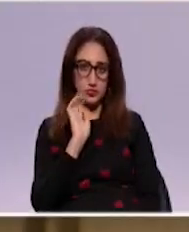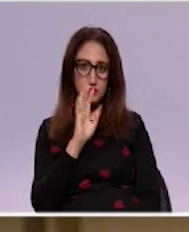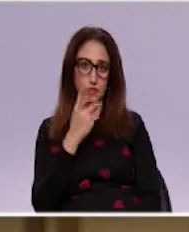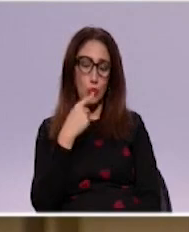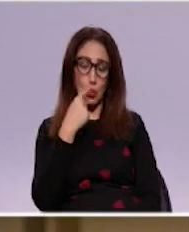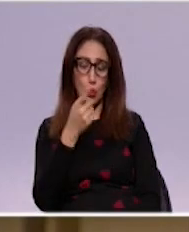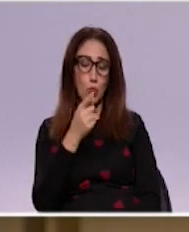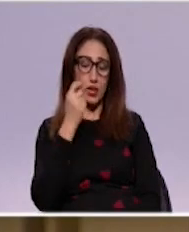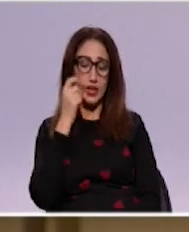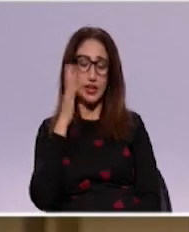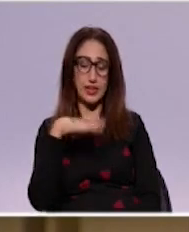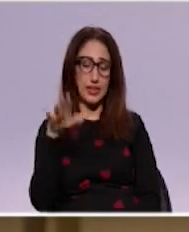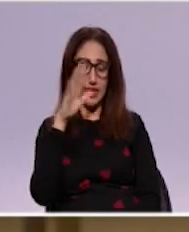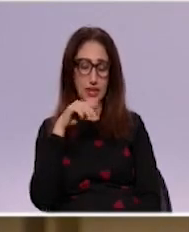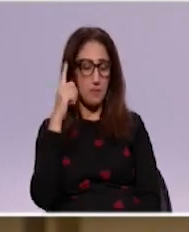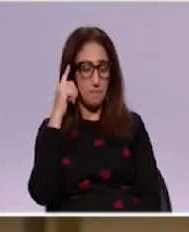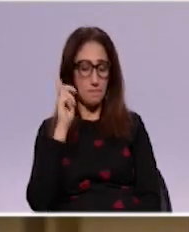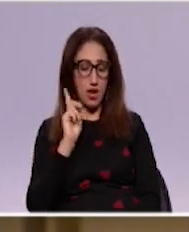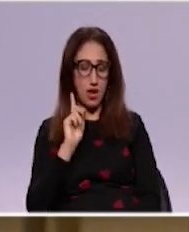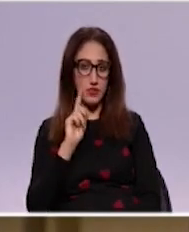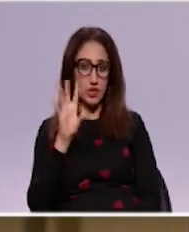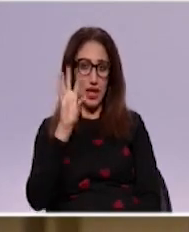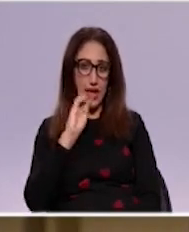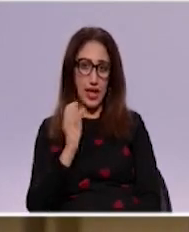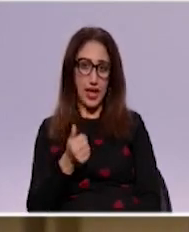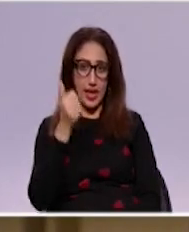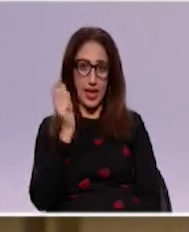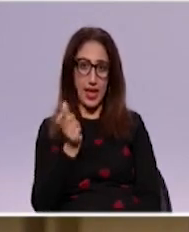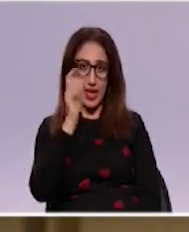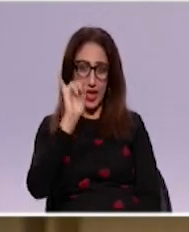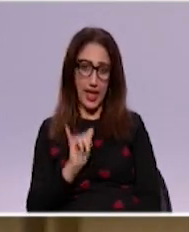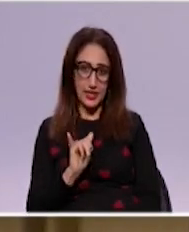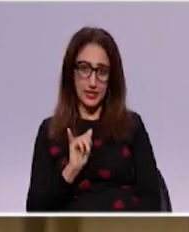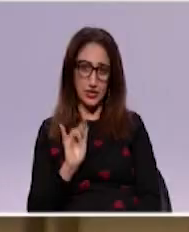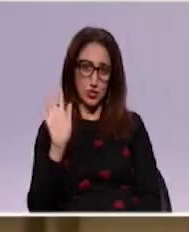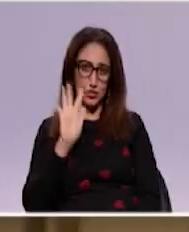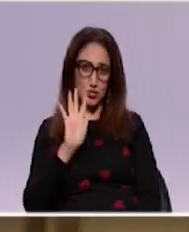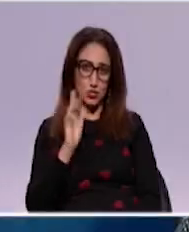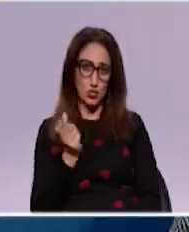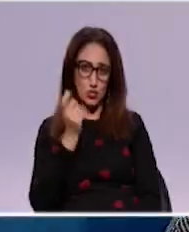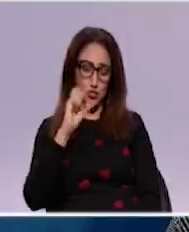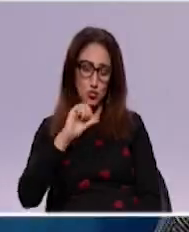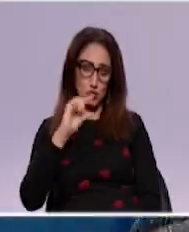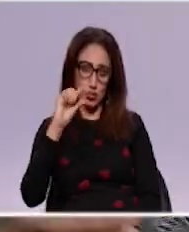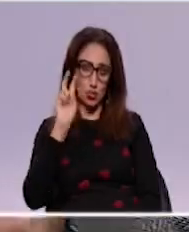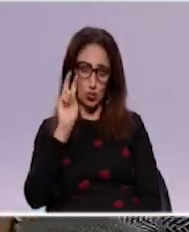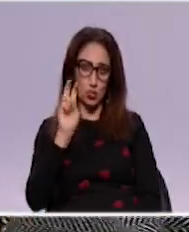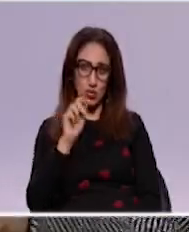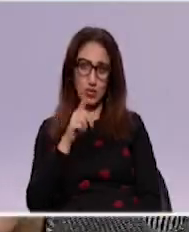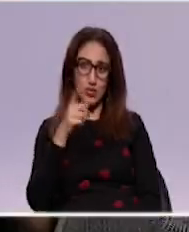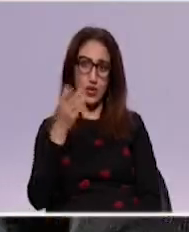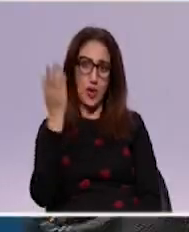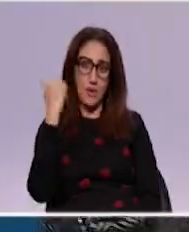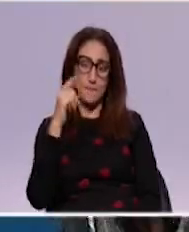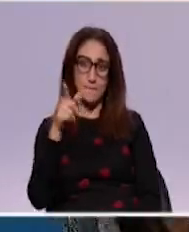وتحكي للناس، يمكن كتير ما يعرفوش ان هاني شنوده هو اللي اكتشف عمرو دياب. اكتشفته ازاي؟ احنا كنا فرقه